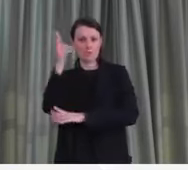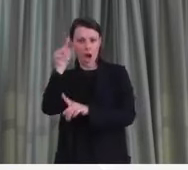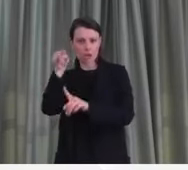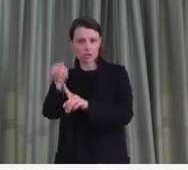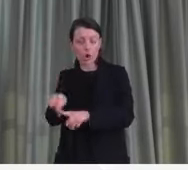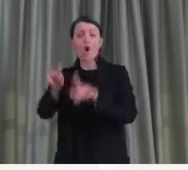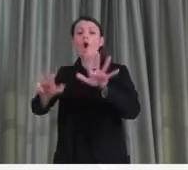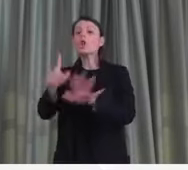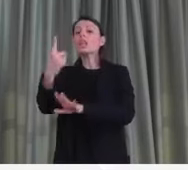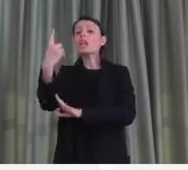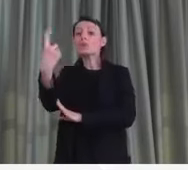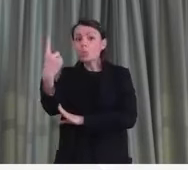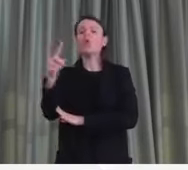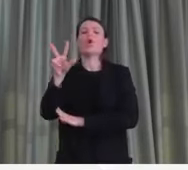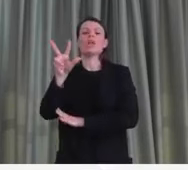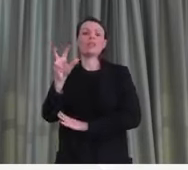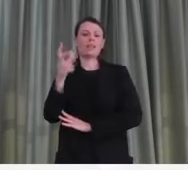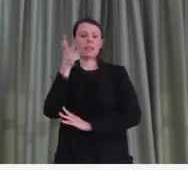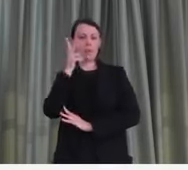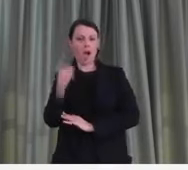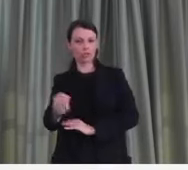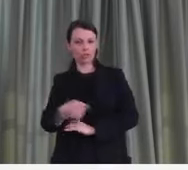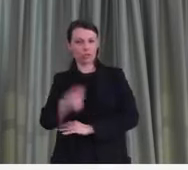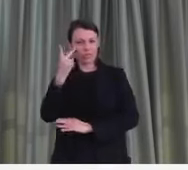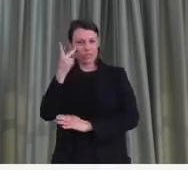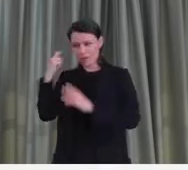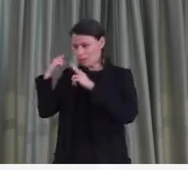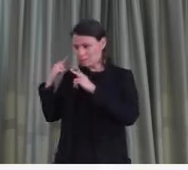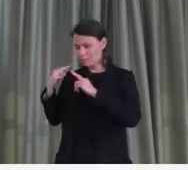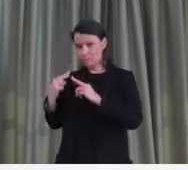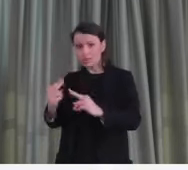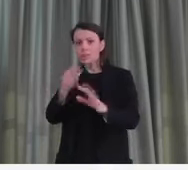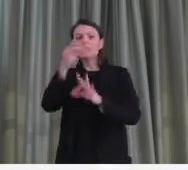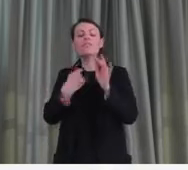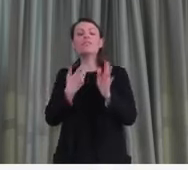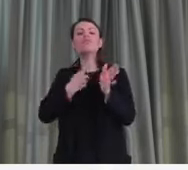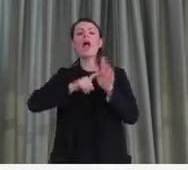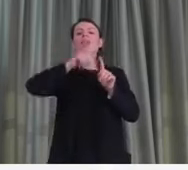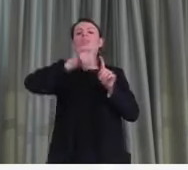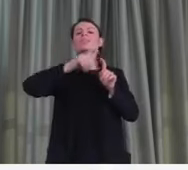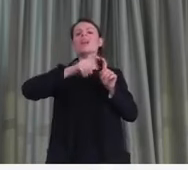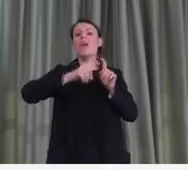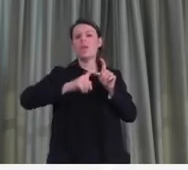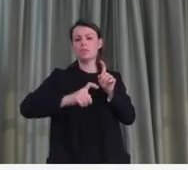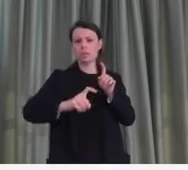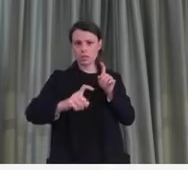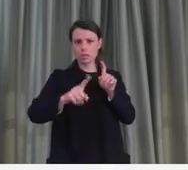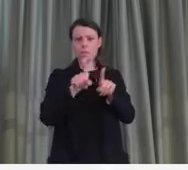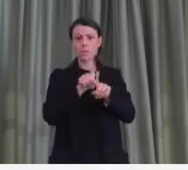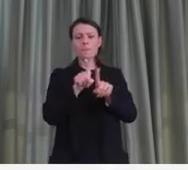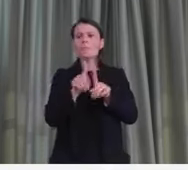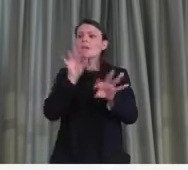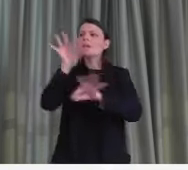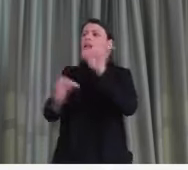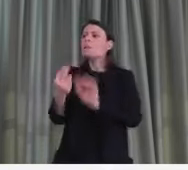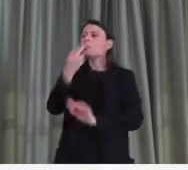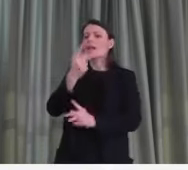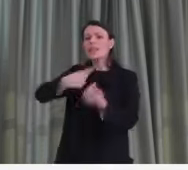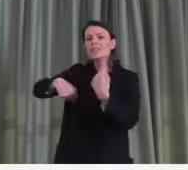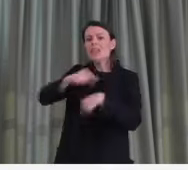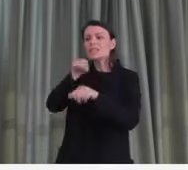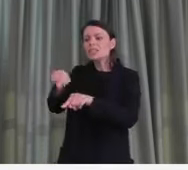alle 81 del 30 marzo cioè c'è ormai un trend di minore accesso alle terapie intensive